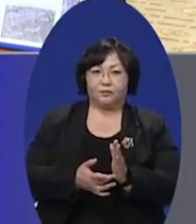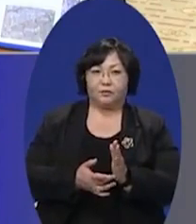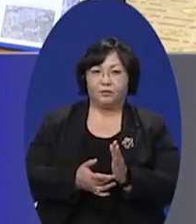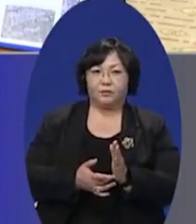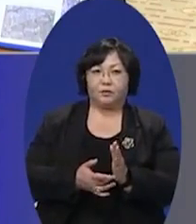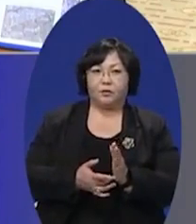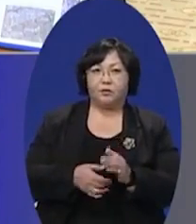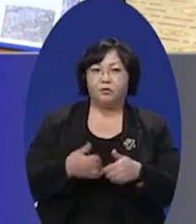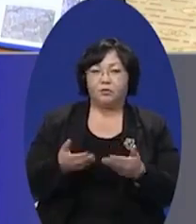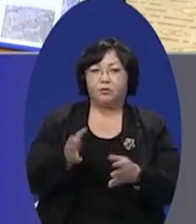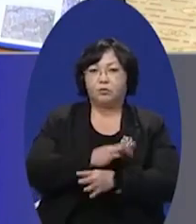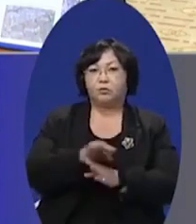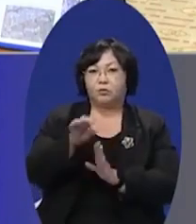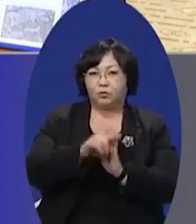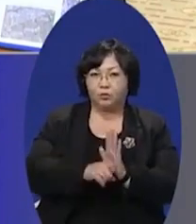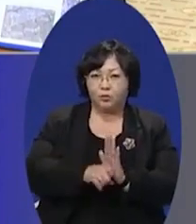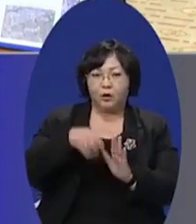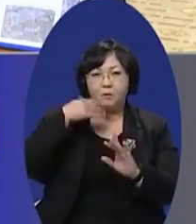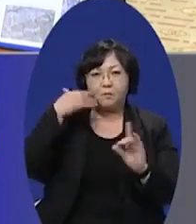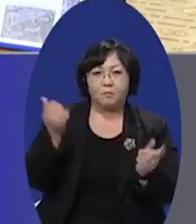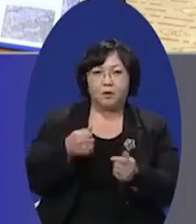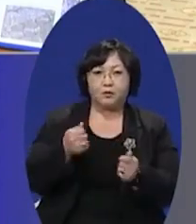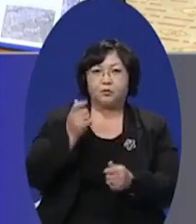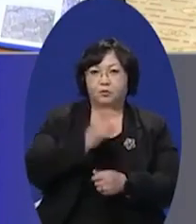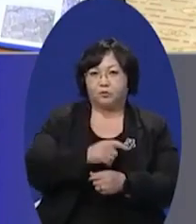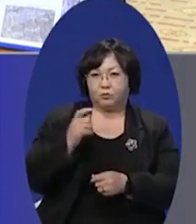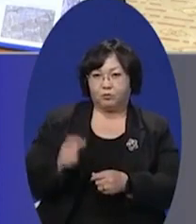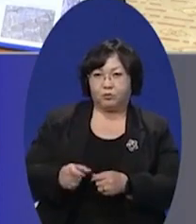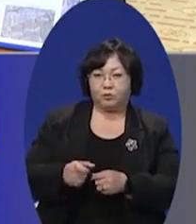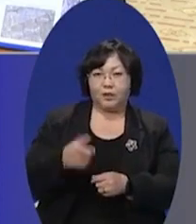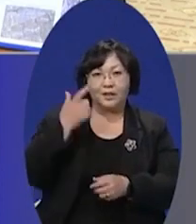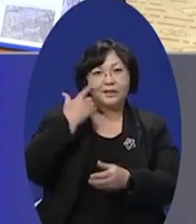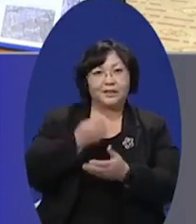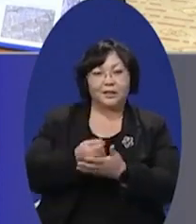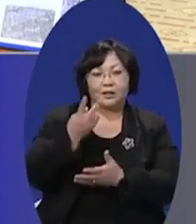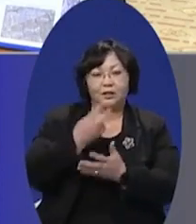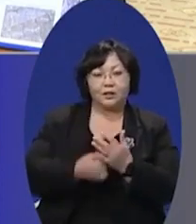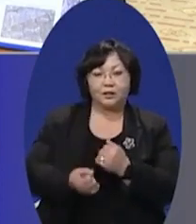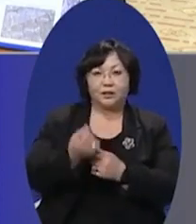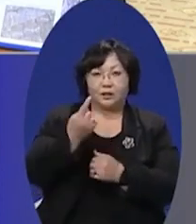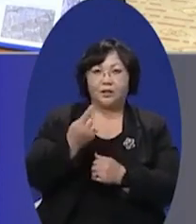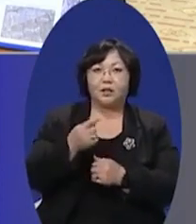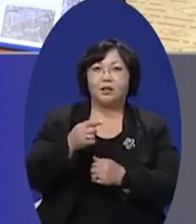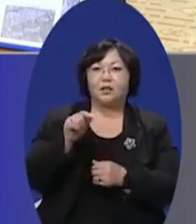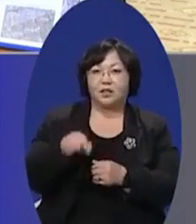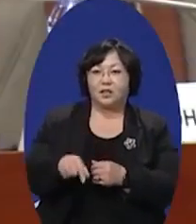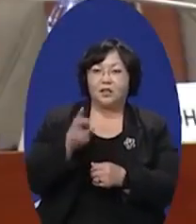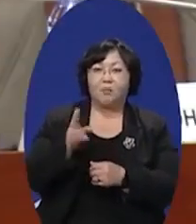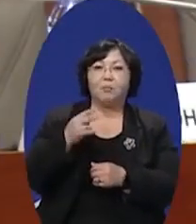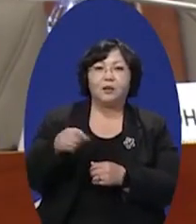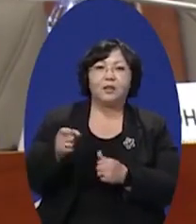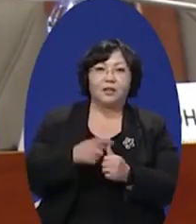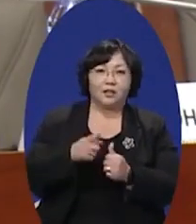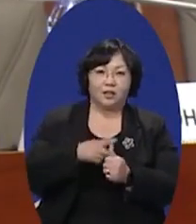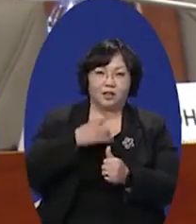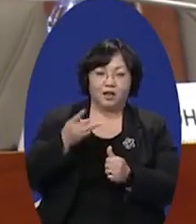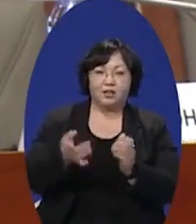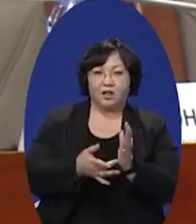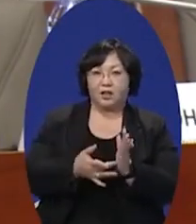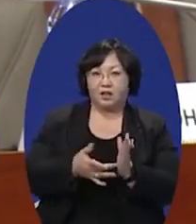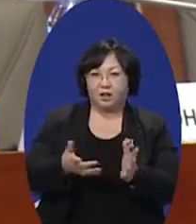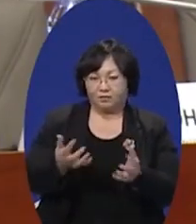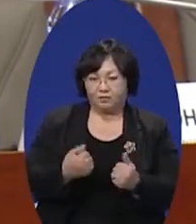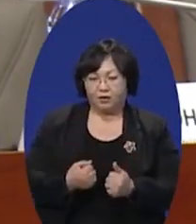олгодог энэ төслийн хөтөлбөрт хэдэн малчад бид нар одоо санал нэгдээ тэгээ энэ Атар Чандган компани нэр дээр одоо техник авъя